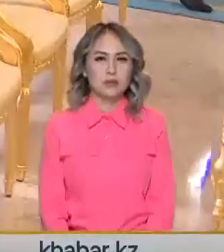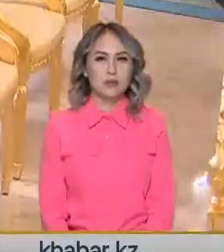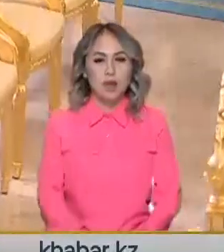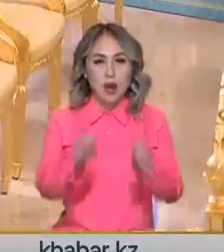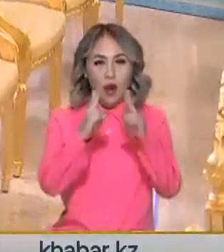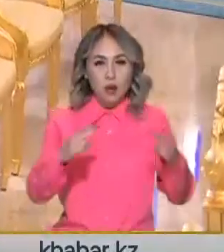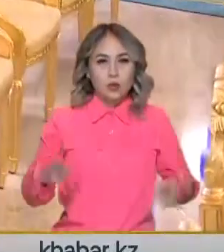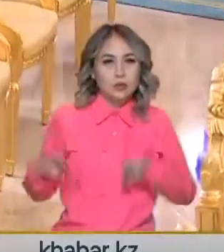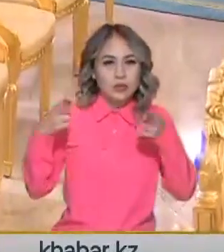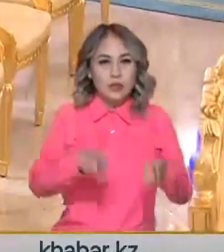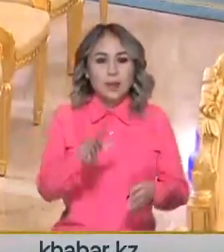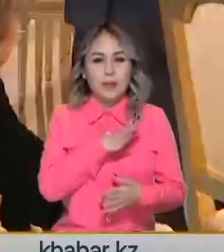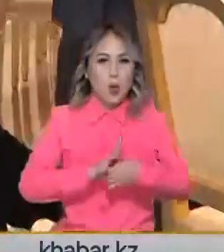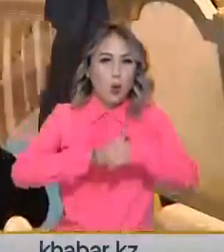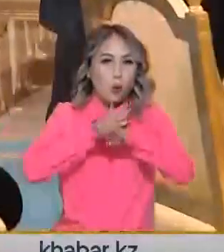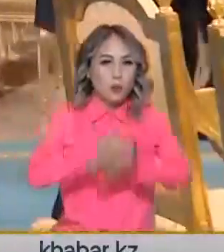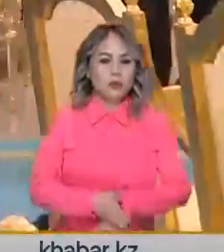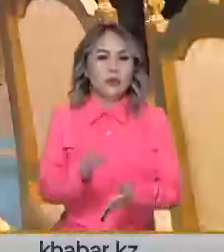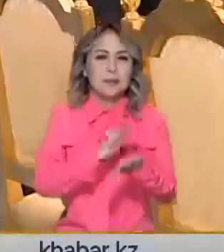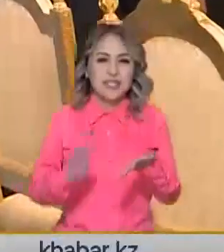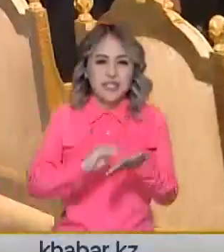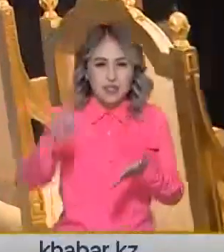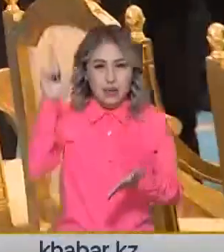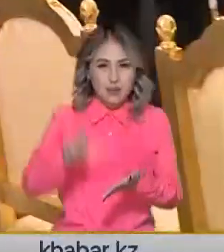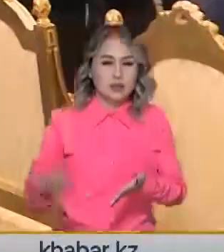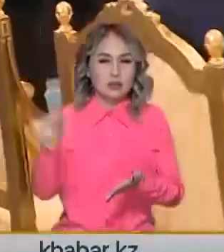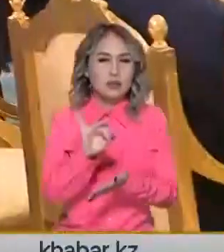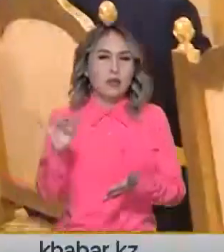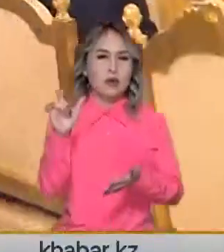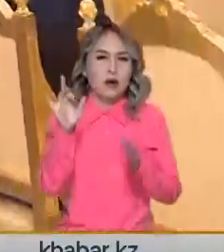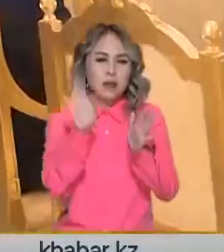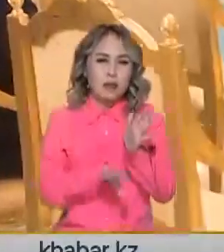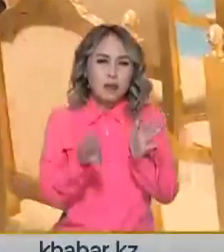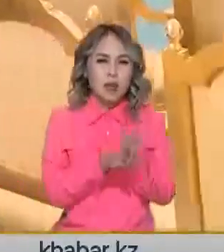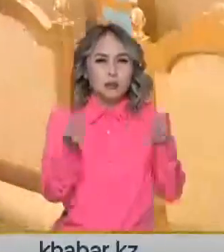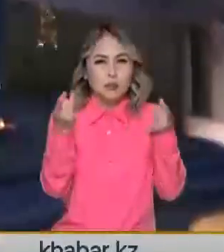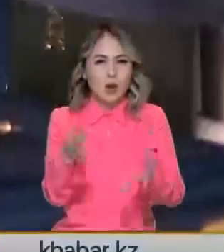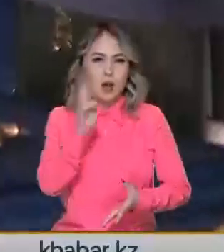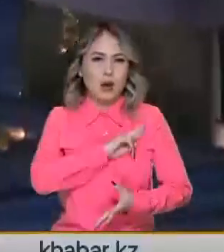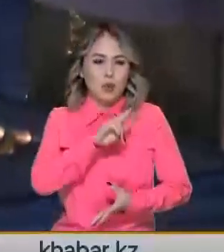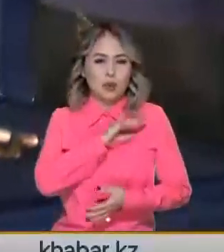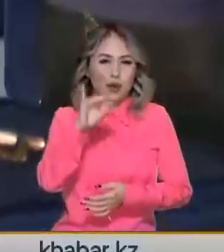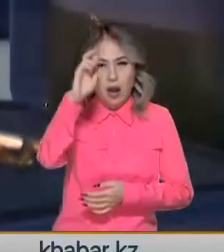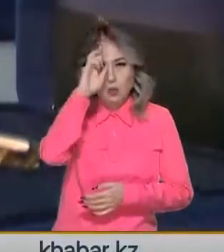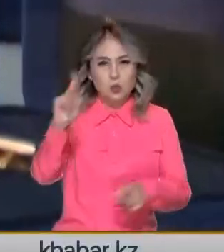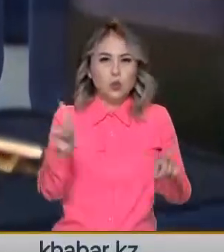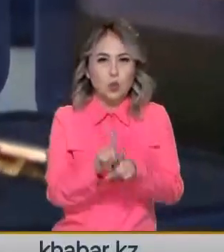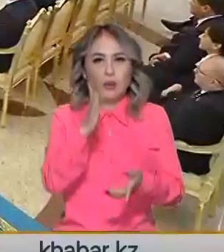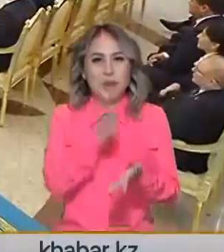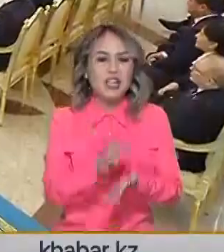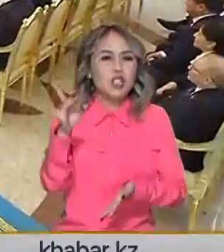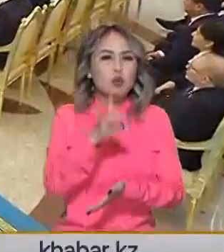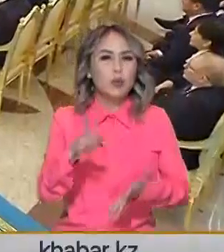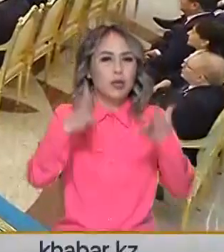Ақордаға арнайы келген меймандардың қатарында ақын да, жазушы да, қарапайым жұмысшы мен мемлекеттік қызметкер де бар. Барлығы Республика